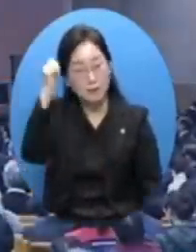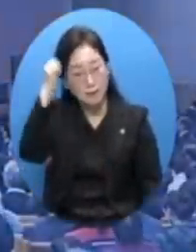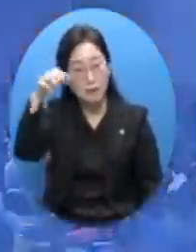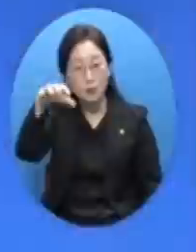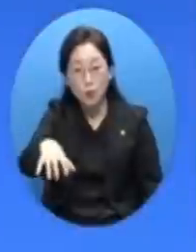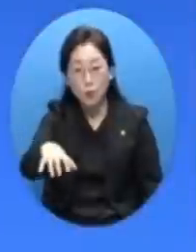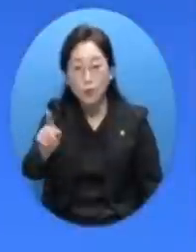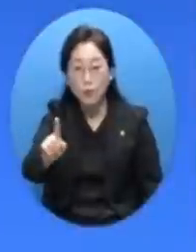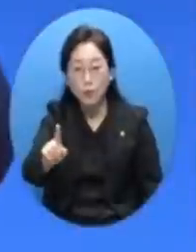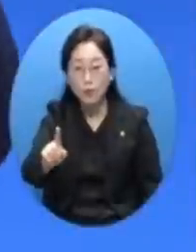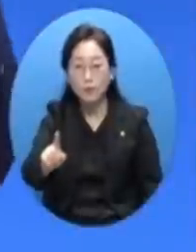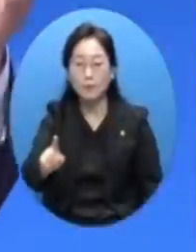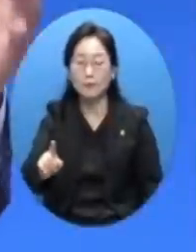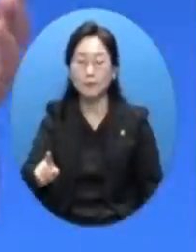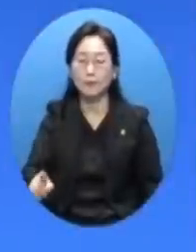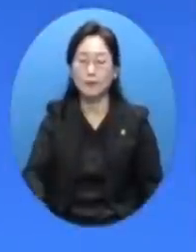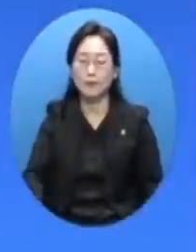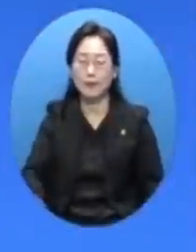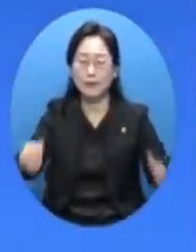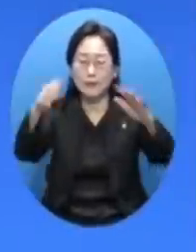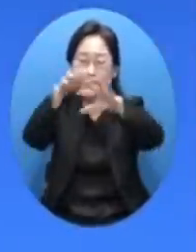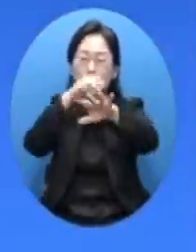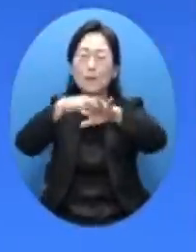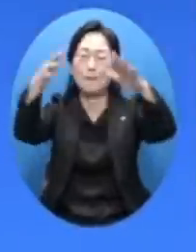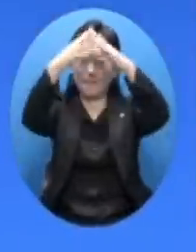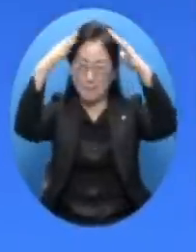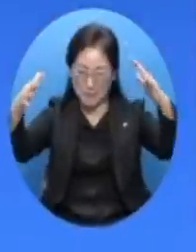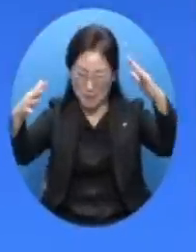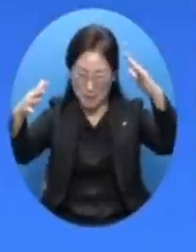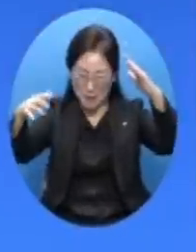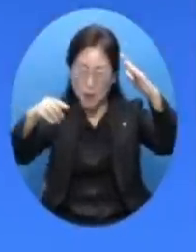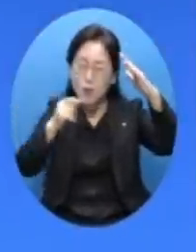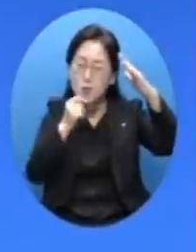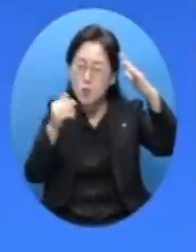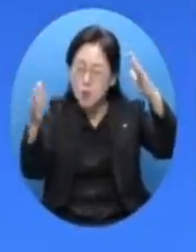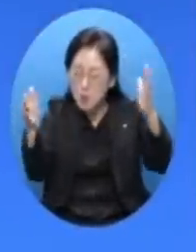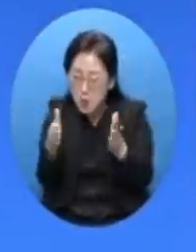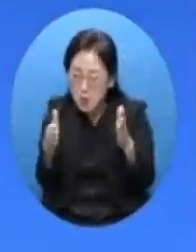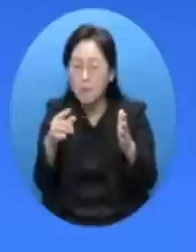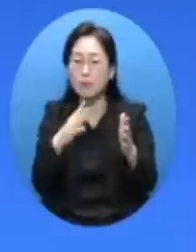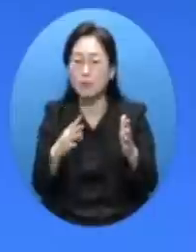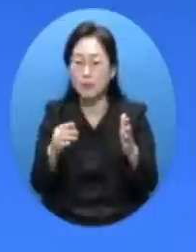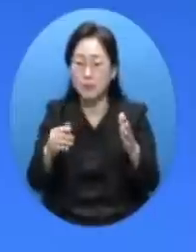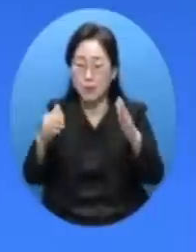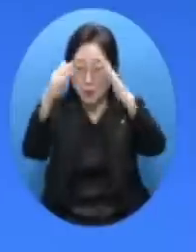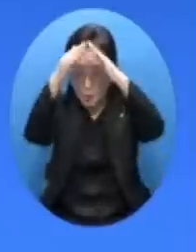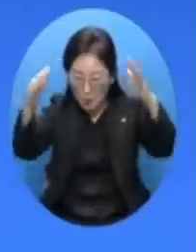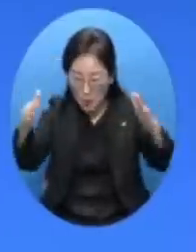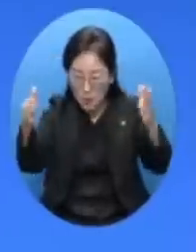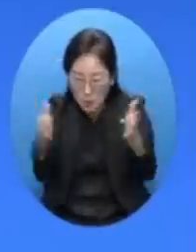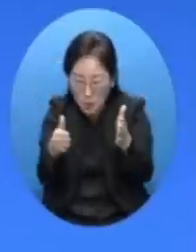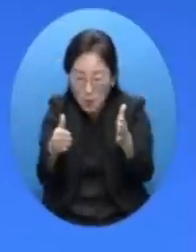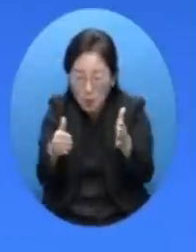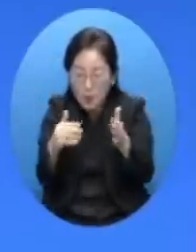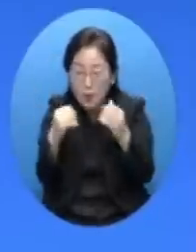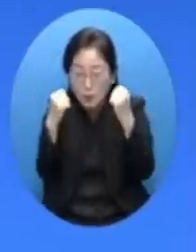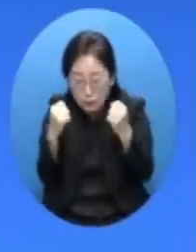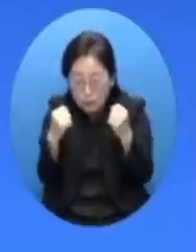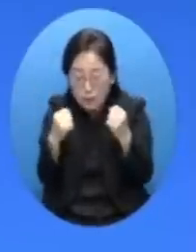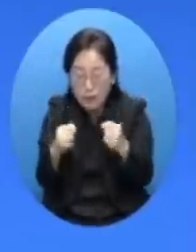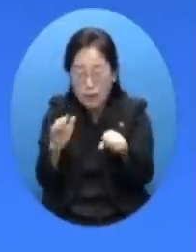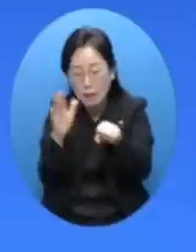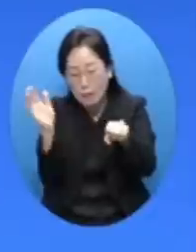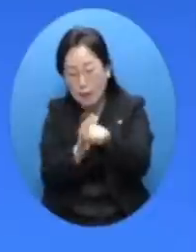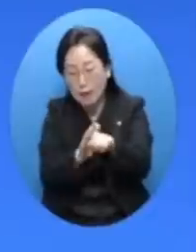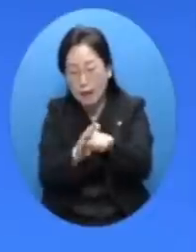시대는 세계는 천막이라고 하는 좁은 공간이었습니다. 그걸 늘 좁은 공간에 갇혀서 아이를 낳지 못하는